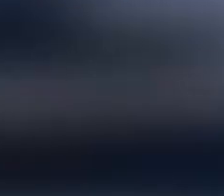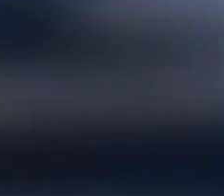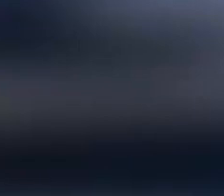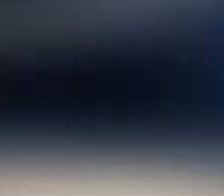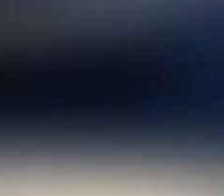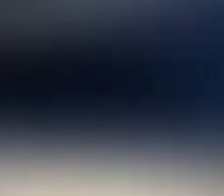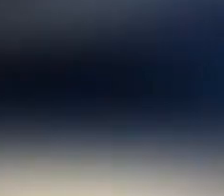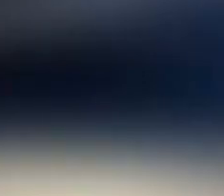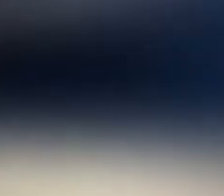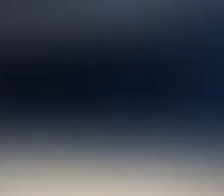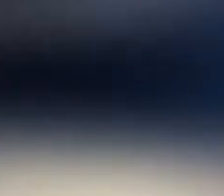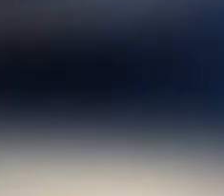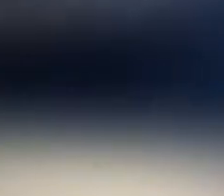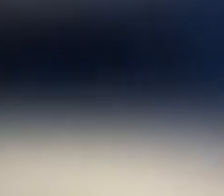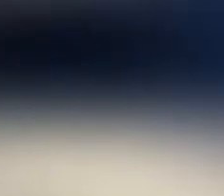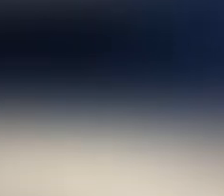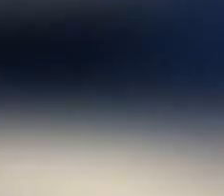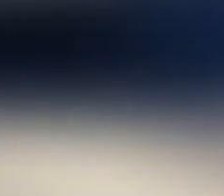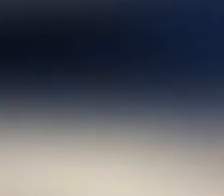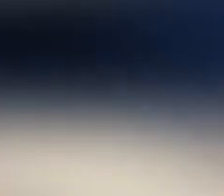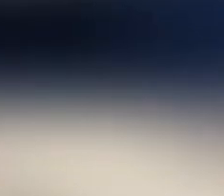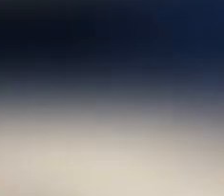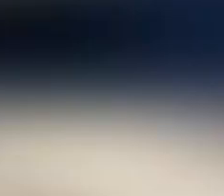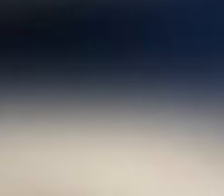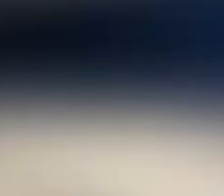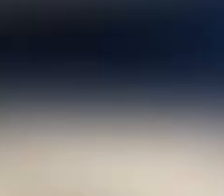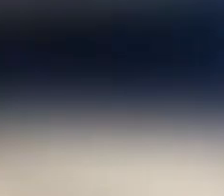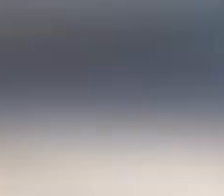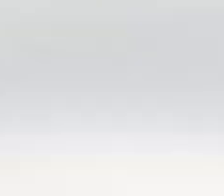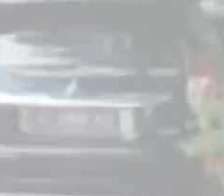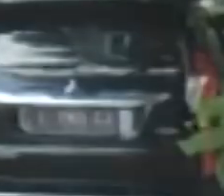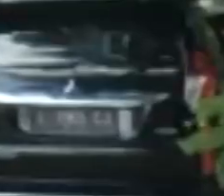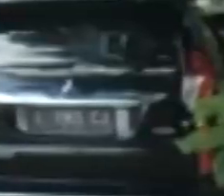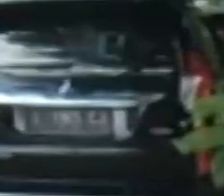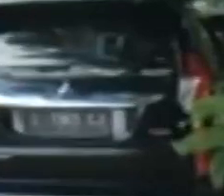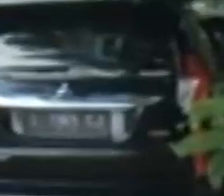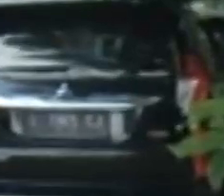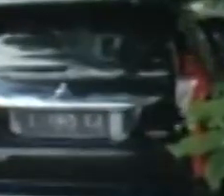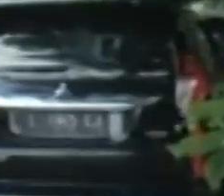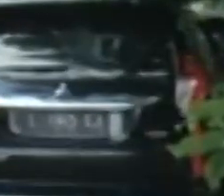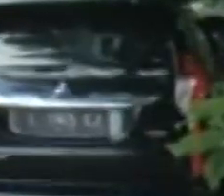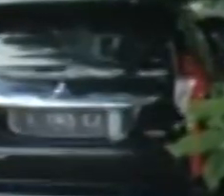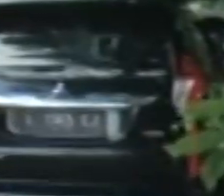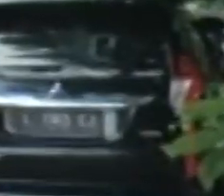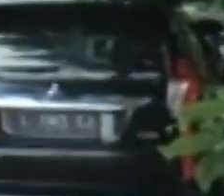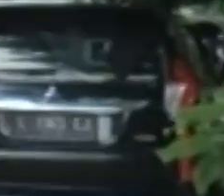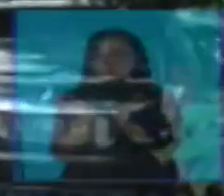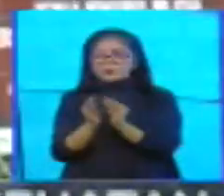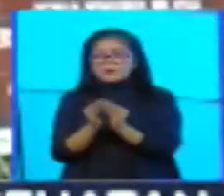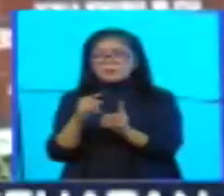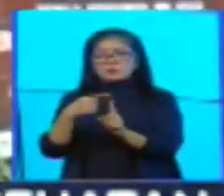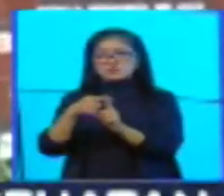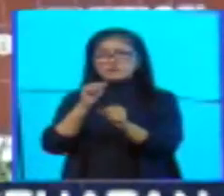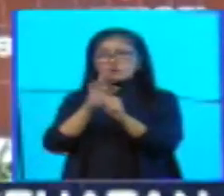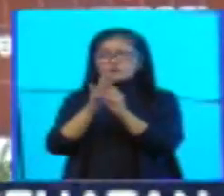tengah lonjakan kasus COVID-19 di Jawa Timur. PPNI Jawa Timur menilai tingginya lonjakan kasus COVID-19 serta kurangnya